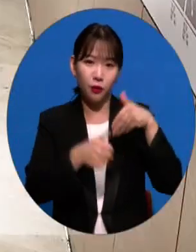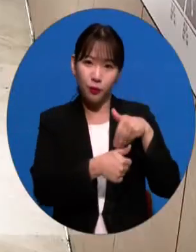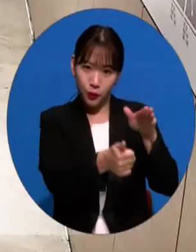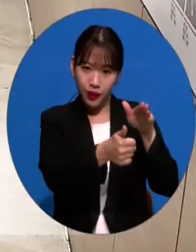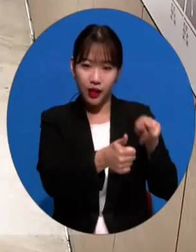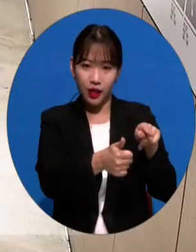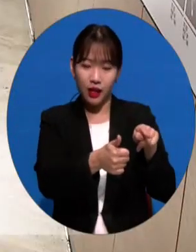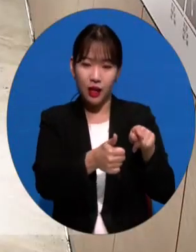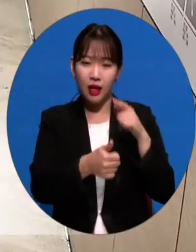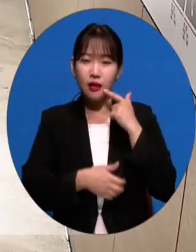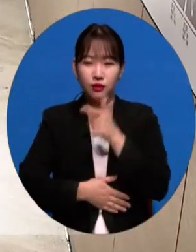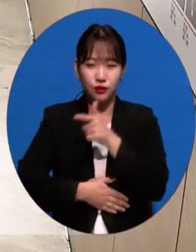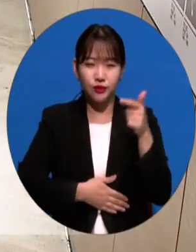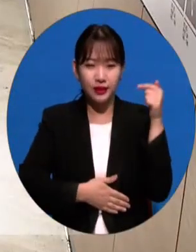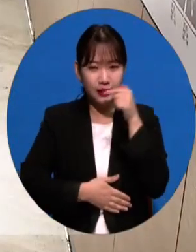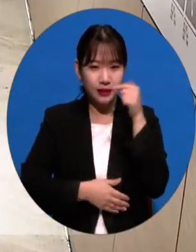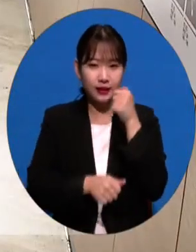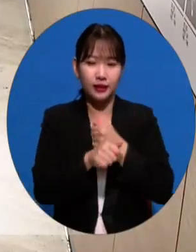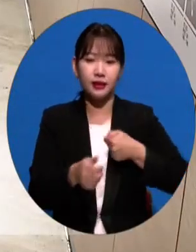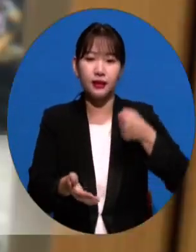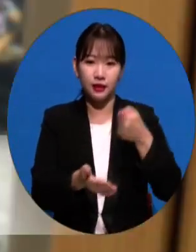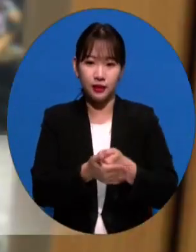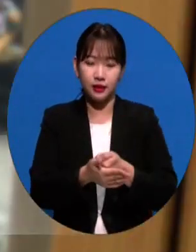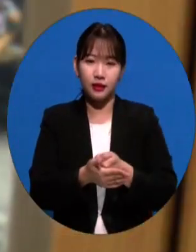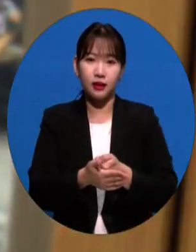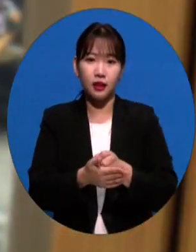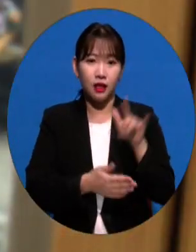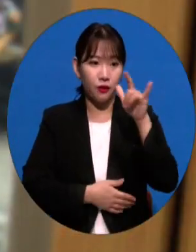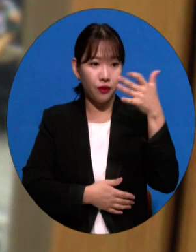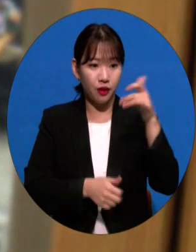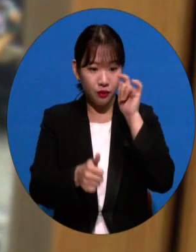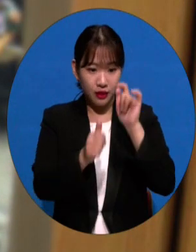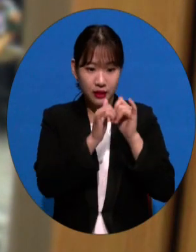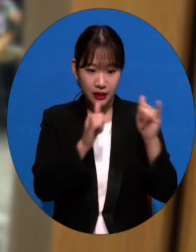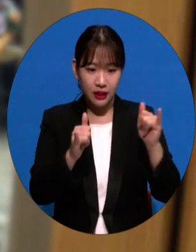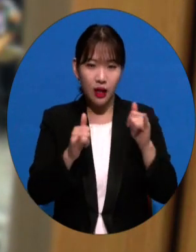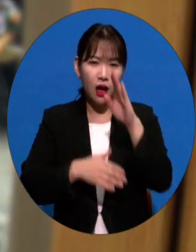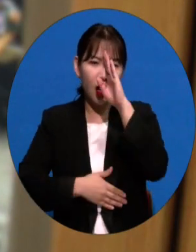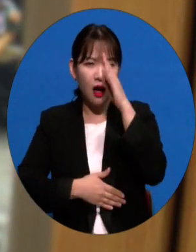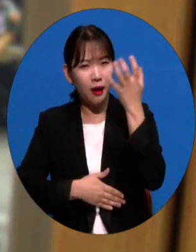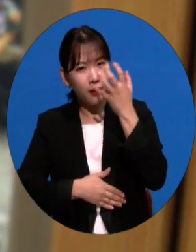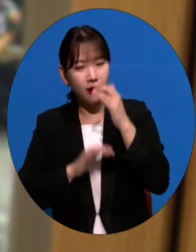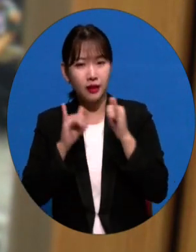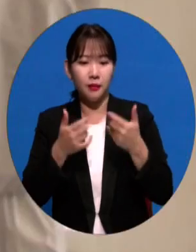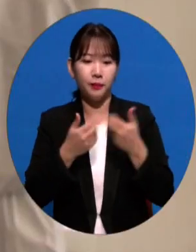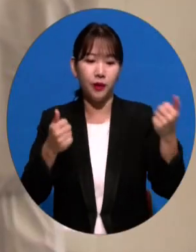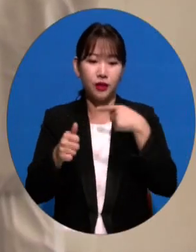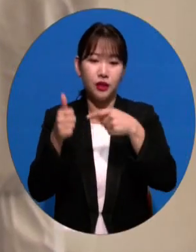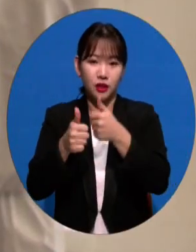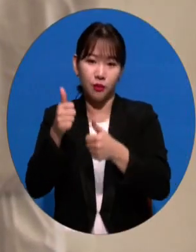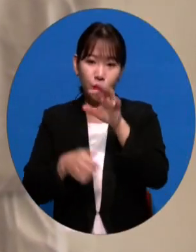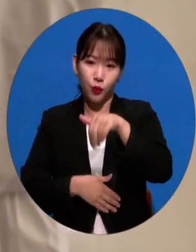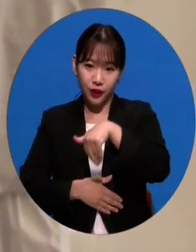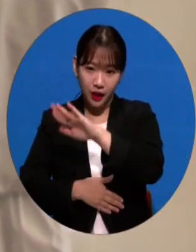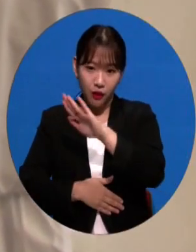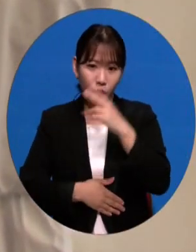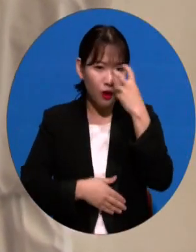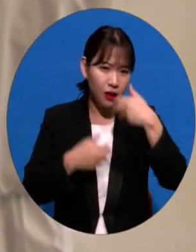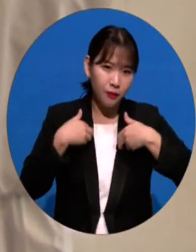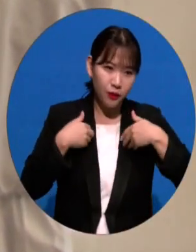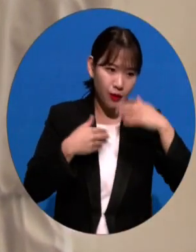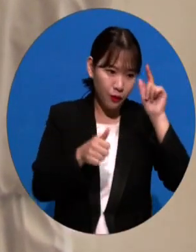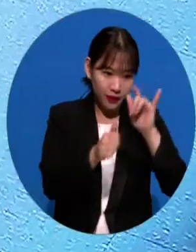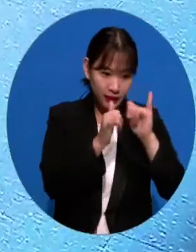안내하고 방역을 강화하기로 했습니다. 코로나19 확진자와 유증상자는 별도 시험장에서, 관리가 필요한